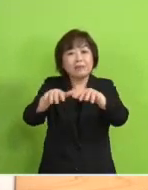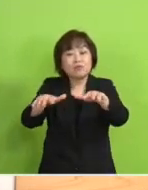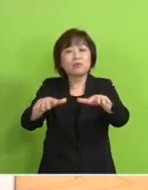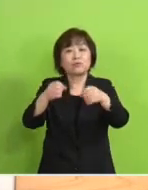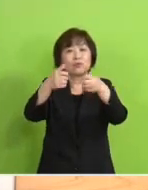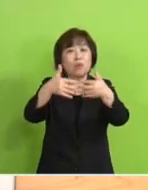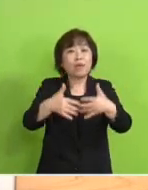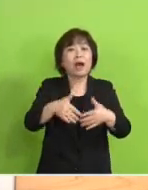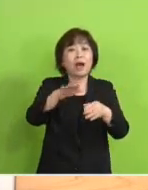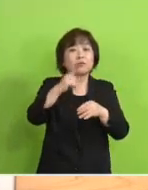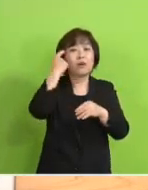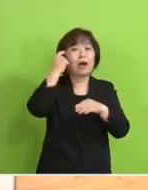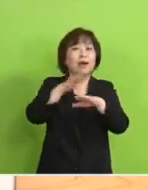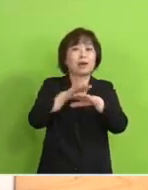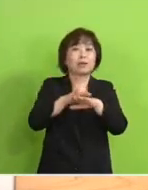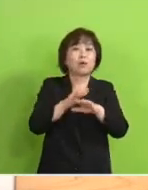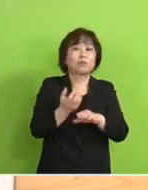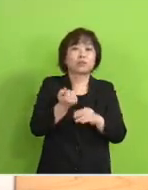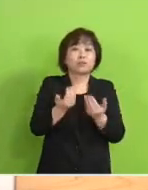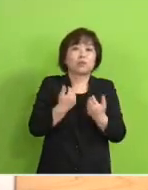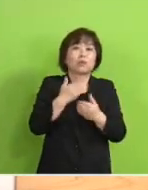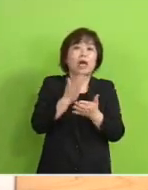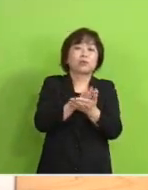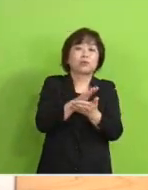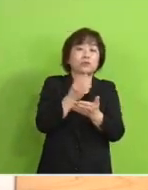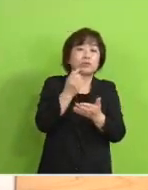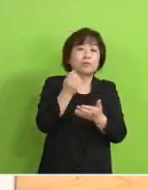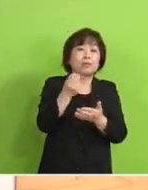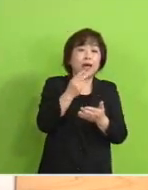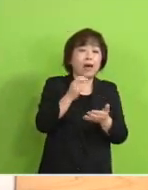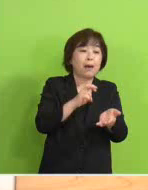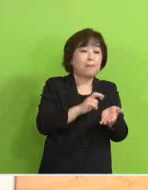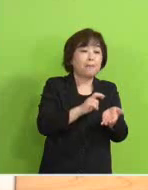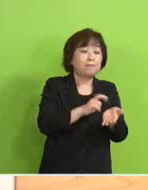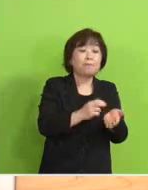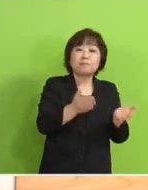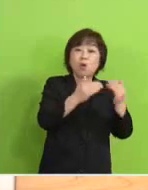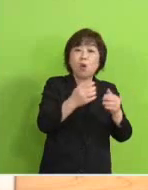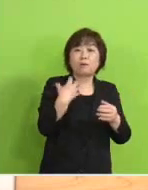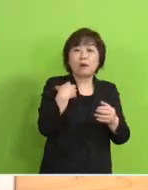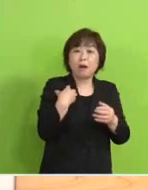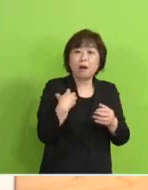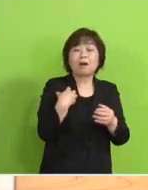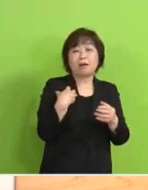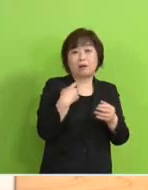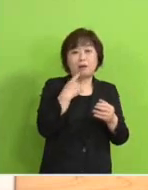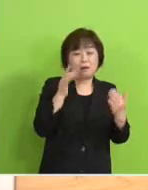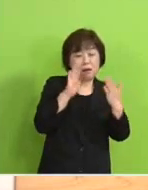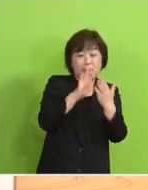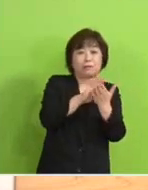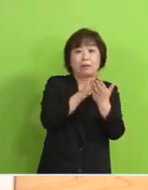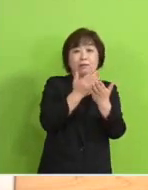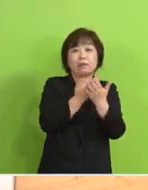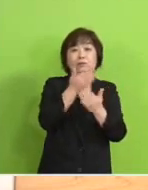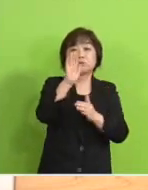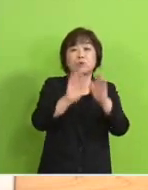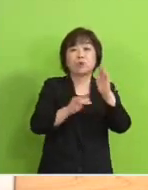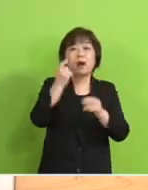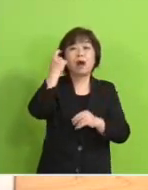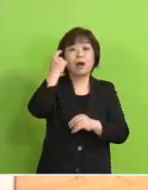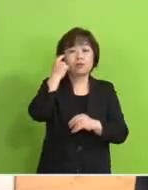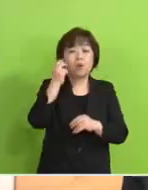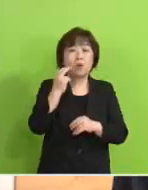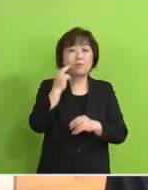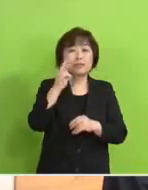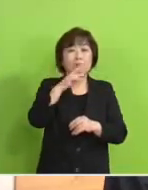考えるしかないんではないかと。そしてもう一つは医療現場の負荷というものを考えると、これは松山